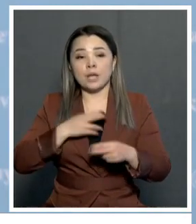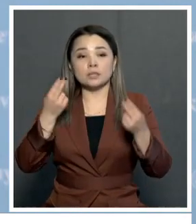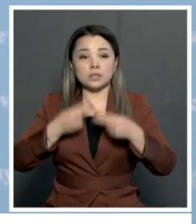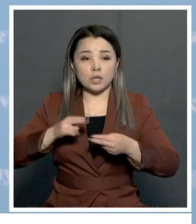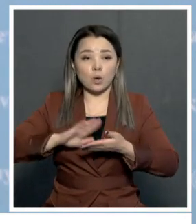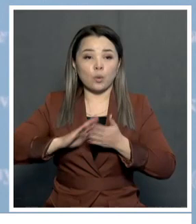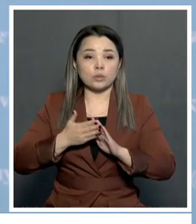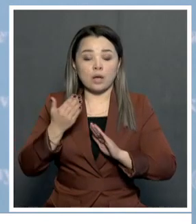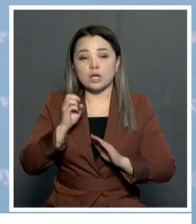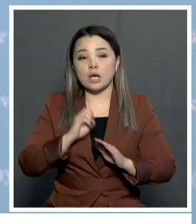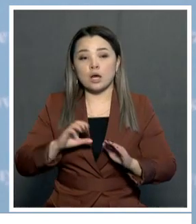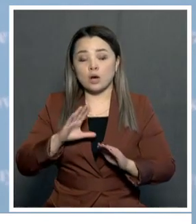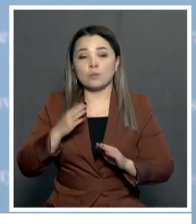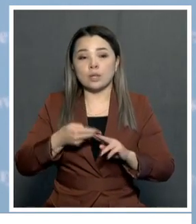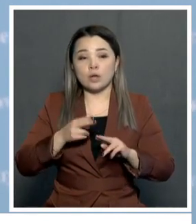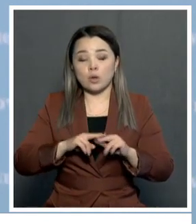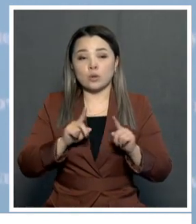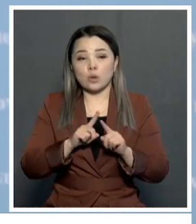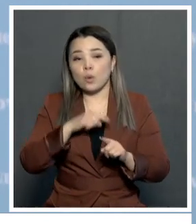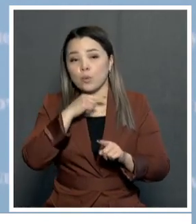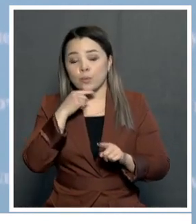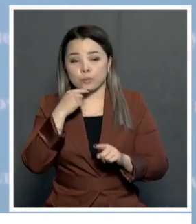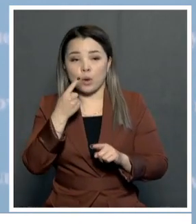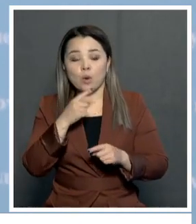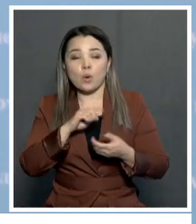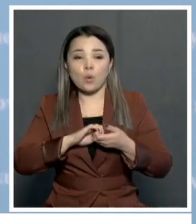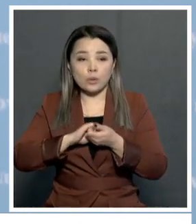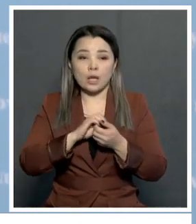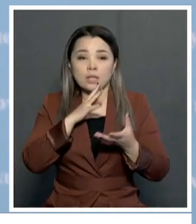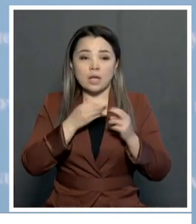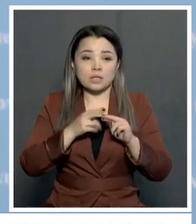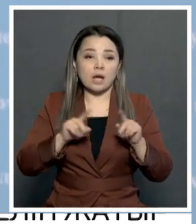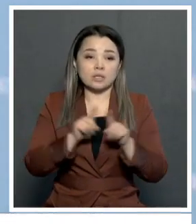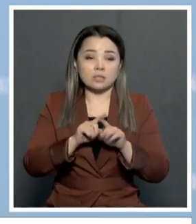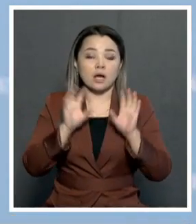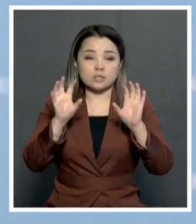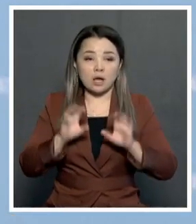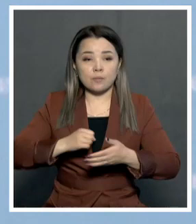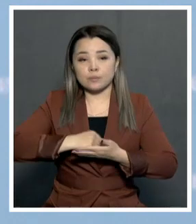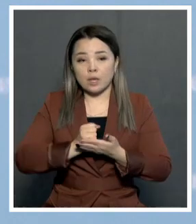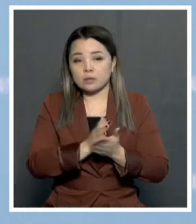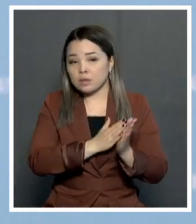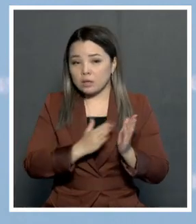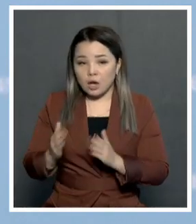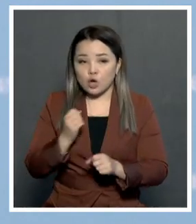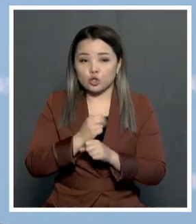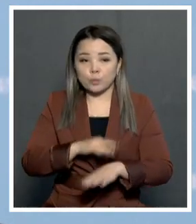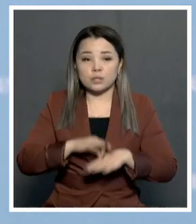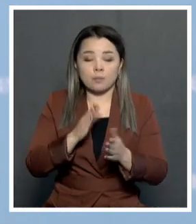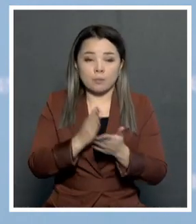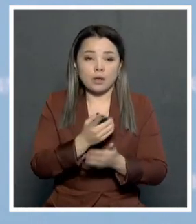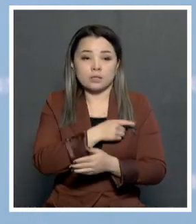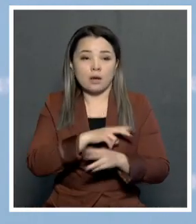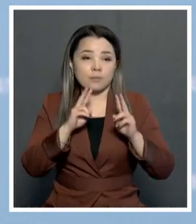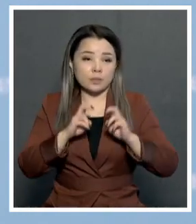пен Еуразиялық экономикалық одақтың бүкіл талаптарын сақтай отырып, барлығы заңды түрде рәсімделіп өткізілген. Фитосанитарлық сертификатта